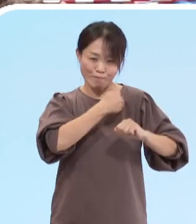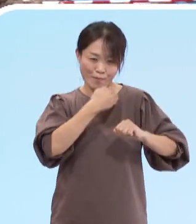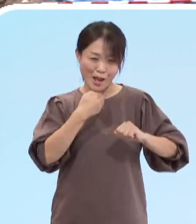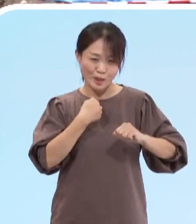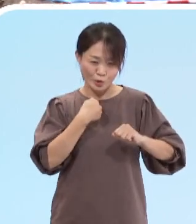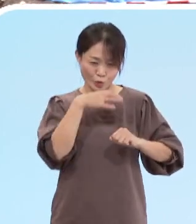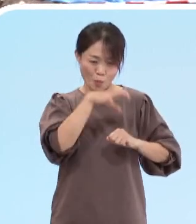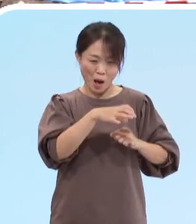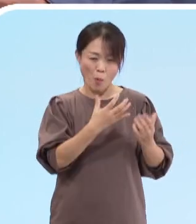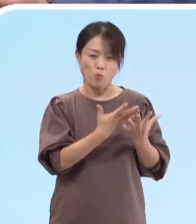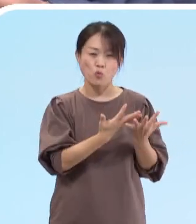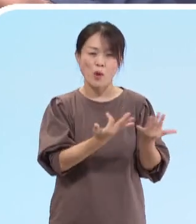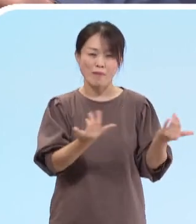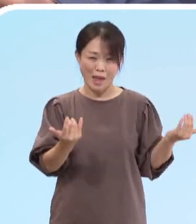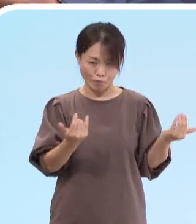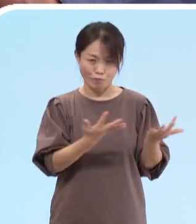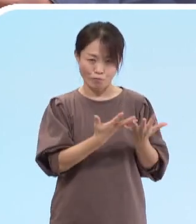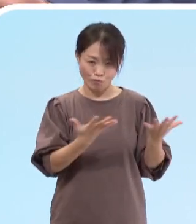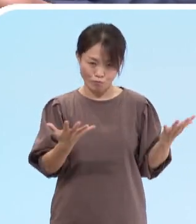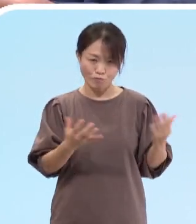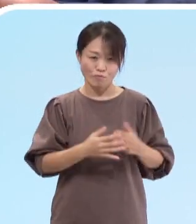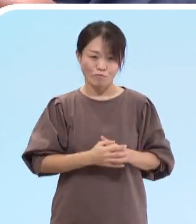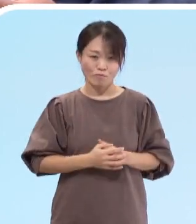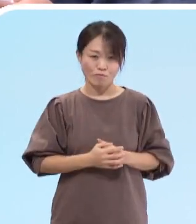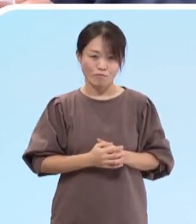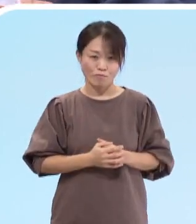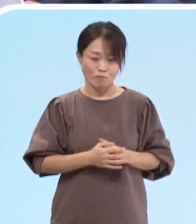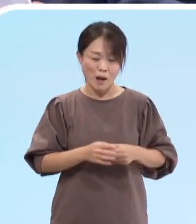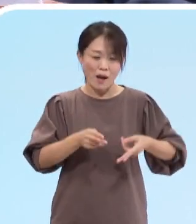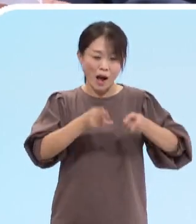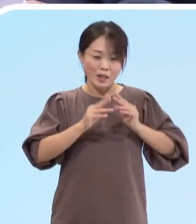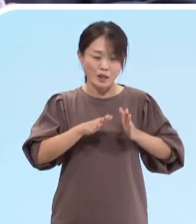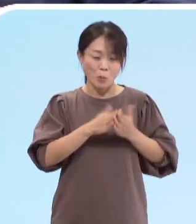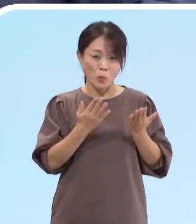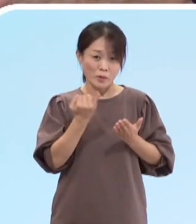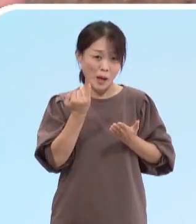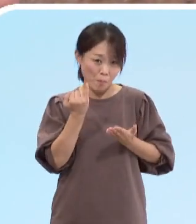増えてきているんです。案内してくださっている橋本さん